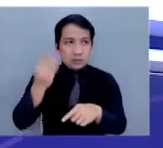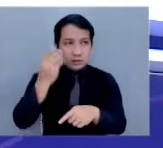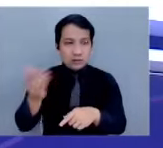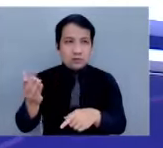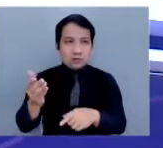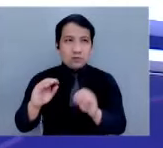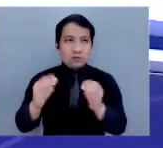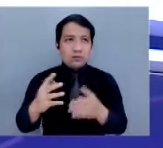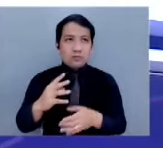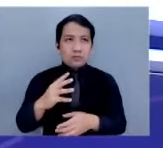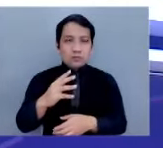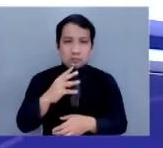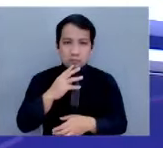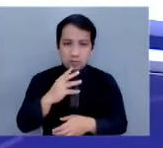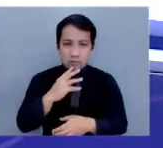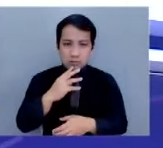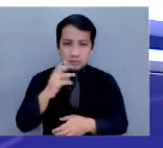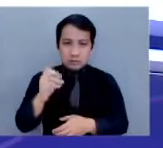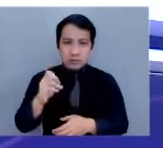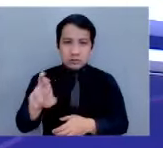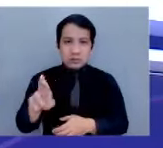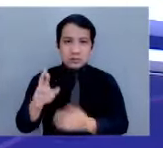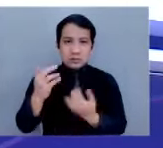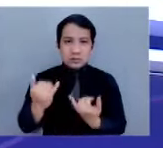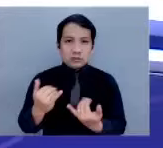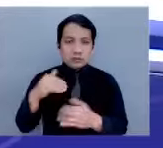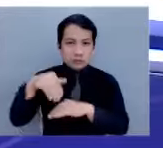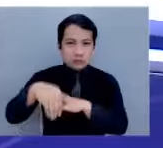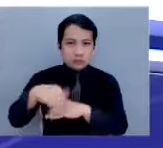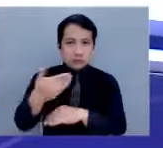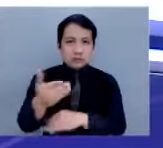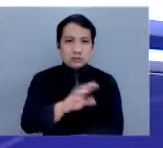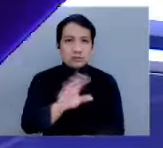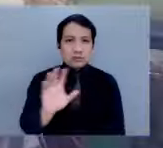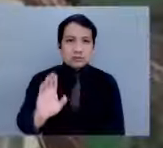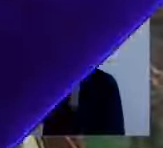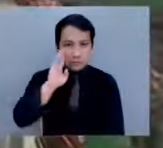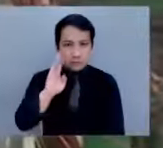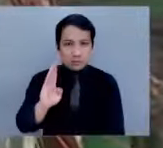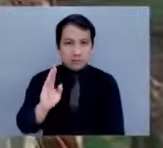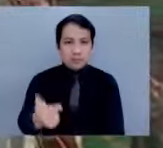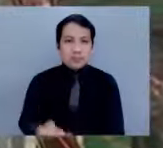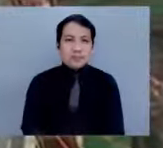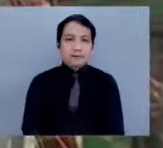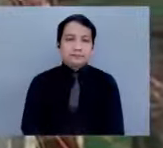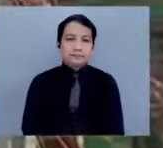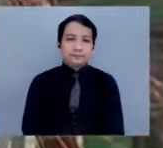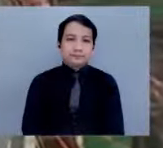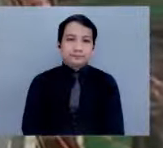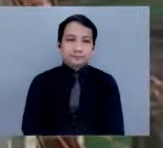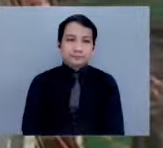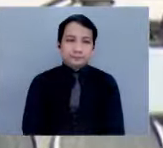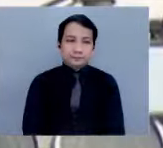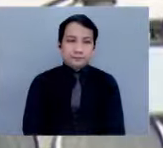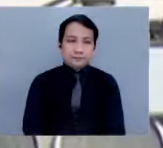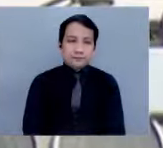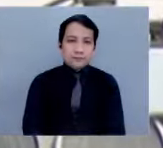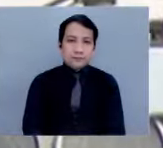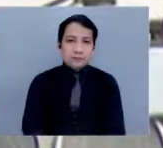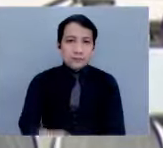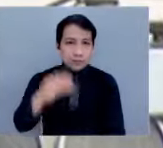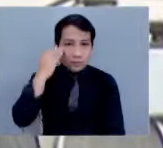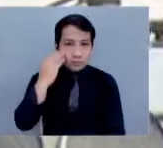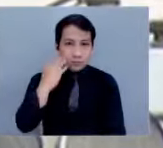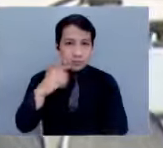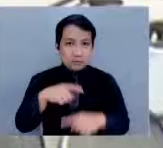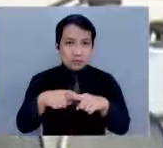lugar sa Metro Manila ngayong gabi nasa front na balitang iyan Brian basa nagkulang na naman ng supply